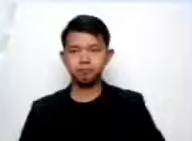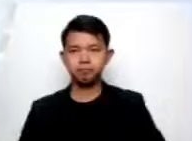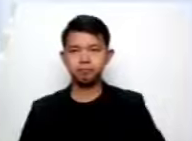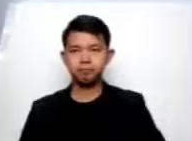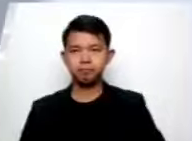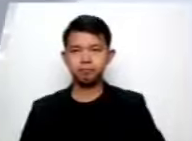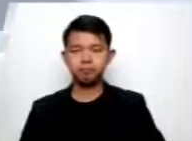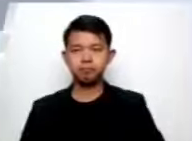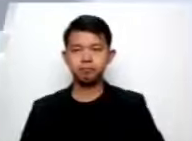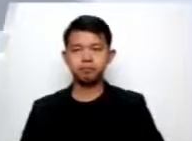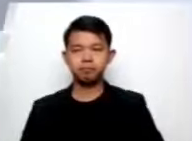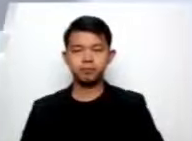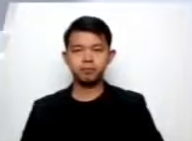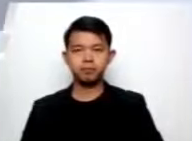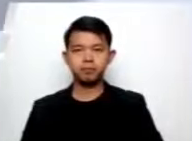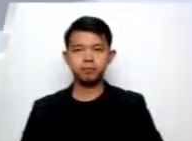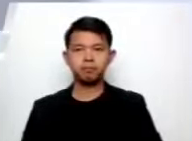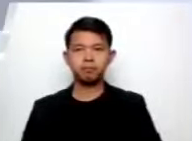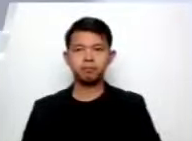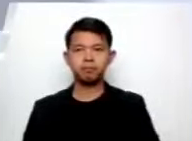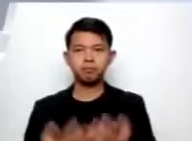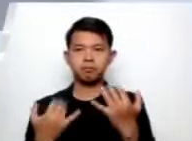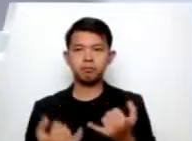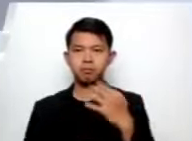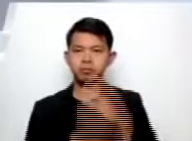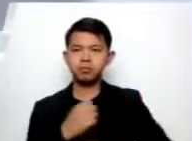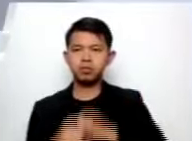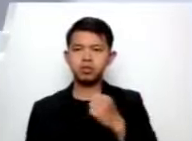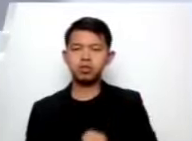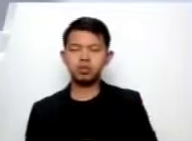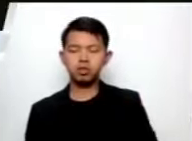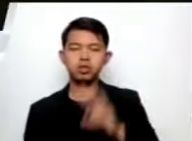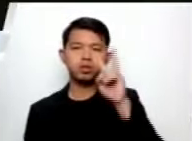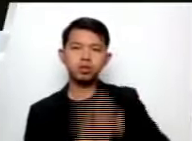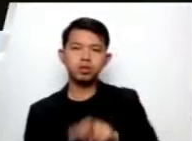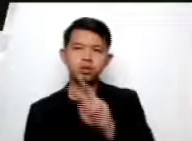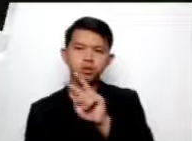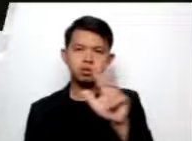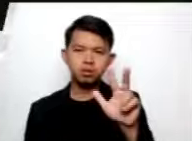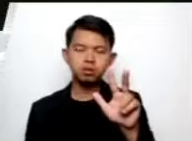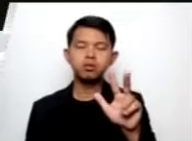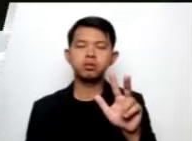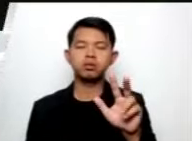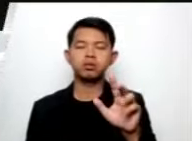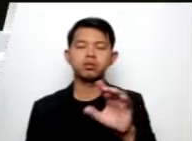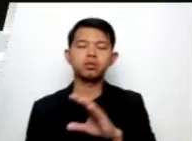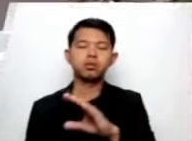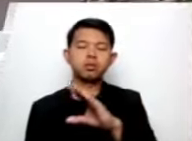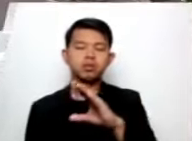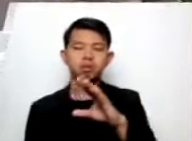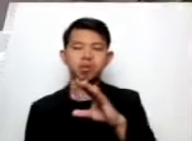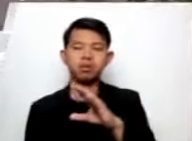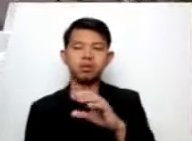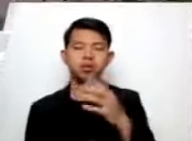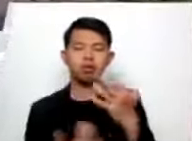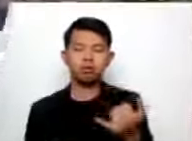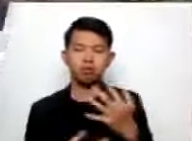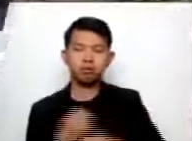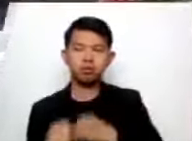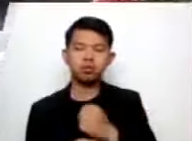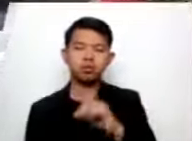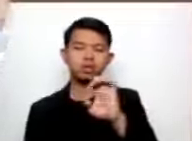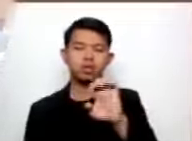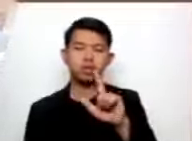This 2023-2024 El Niño could be one of the worst. Yan ay kung hindi tayo nakapaghanda, sabi ng